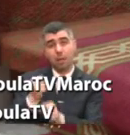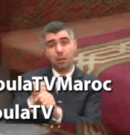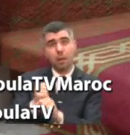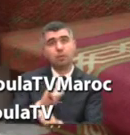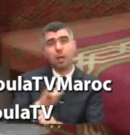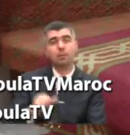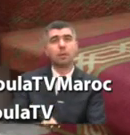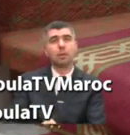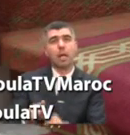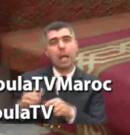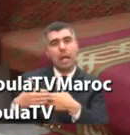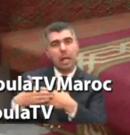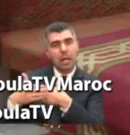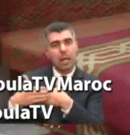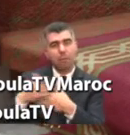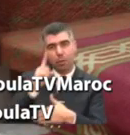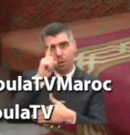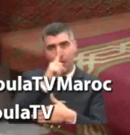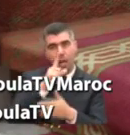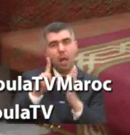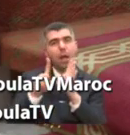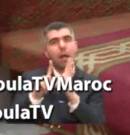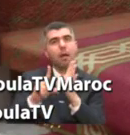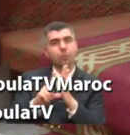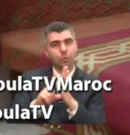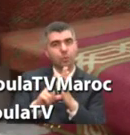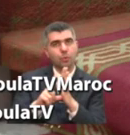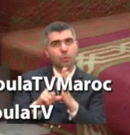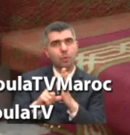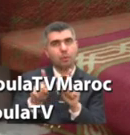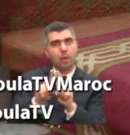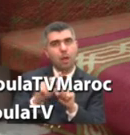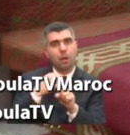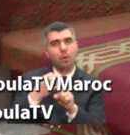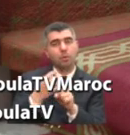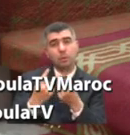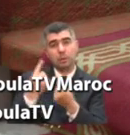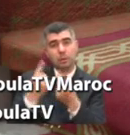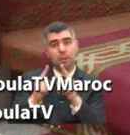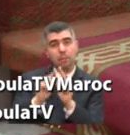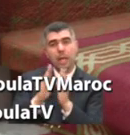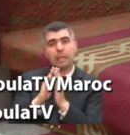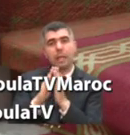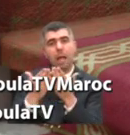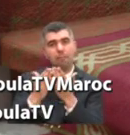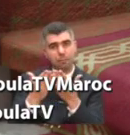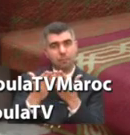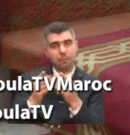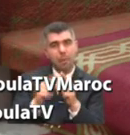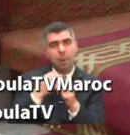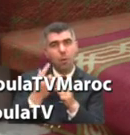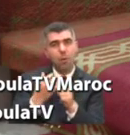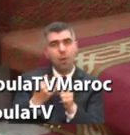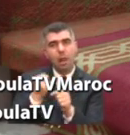خدامين. قريب ان شاء الله يجيكم القانون ديال الوكاله ديال السجل الاجتماعي باش غادي نخدموا، لان الا ما كانش هذا السجل